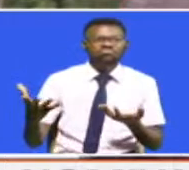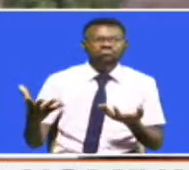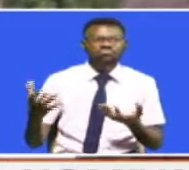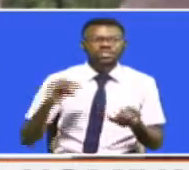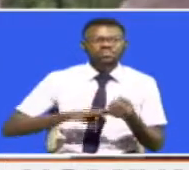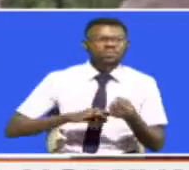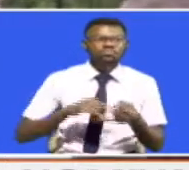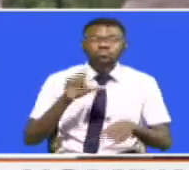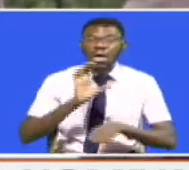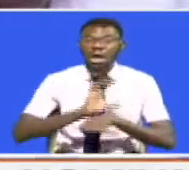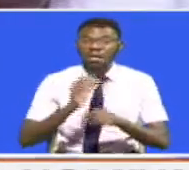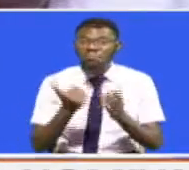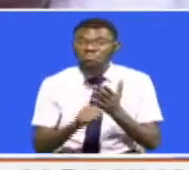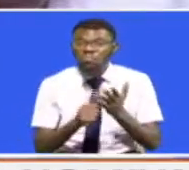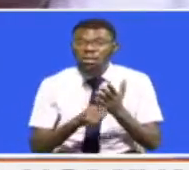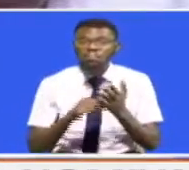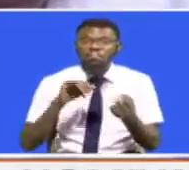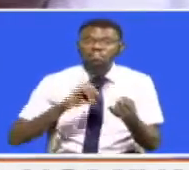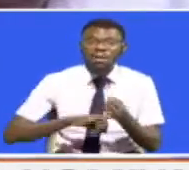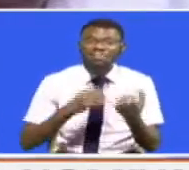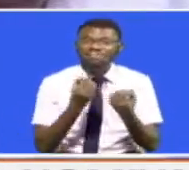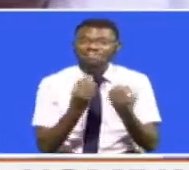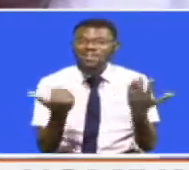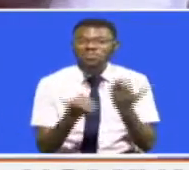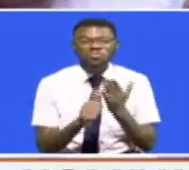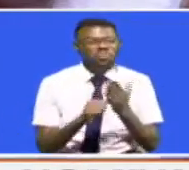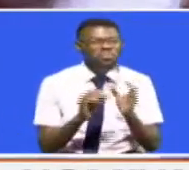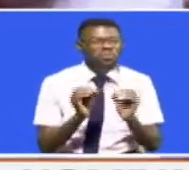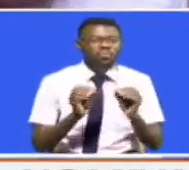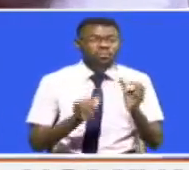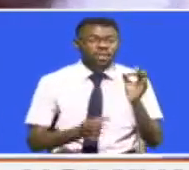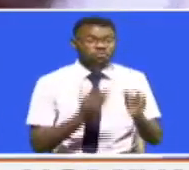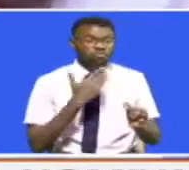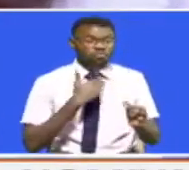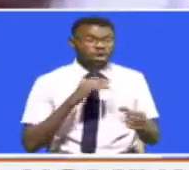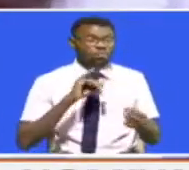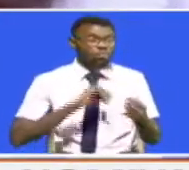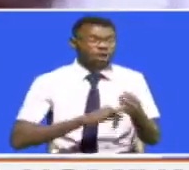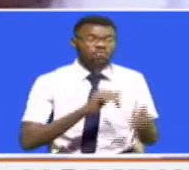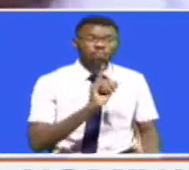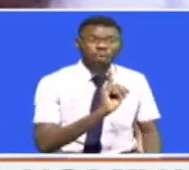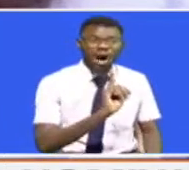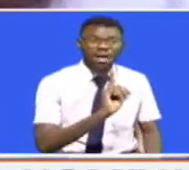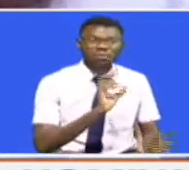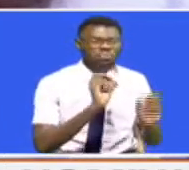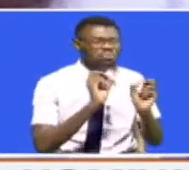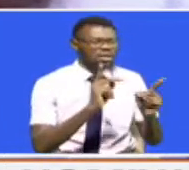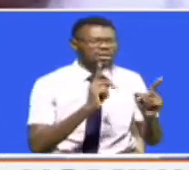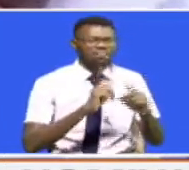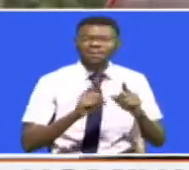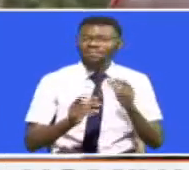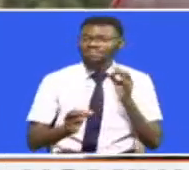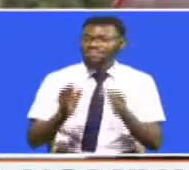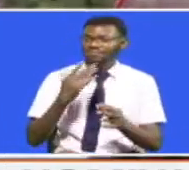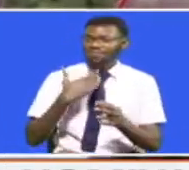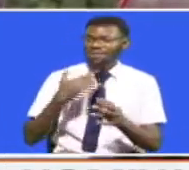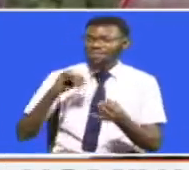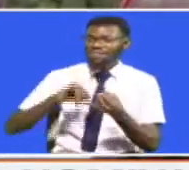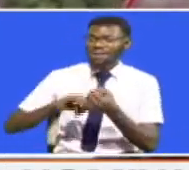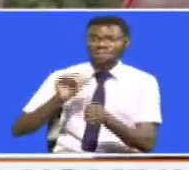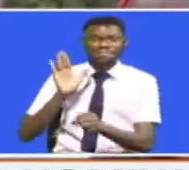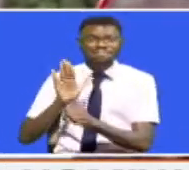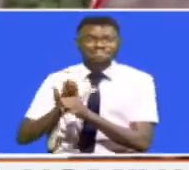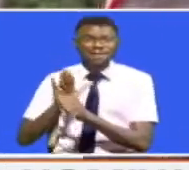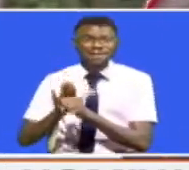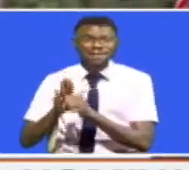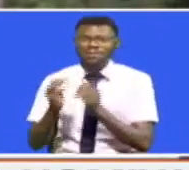We conduct weddings for those who want to retain one wives, but the church does not condemn polygamy because it's so biblical. You look at all